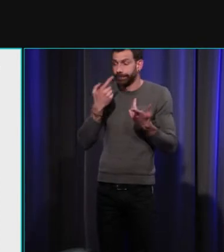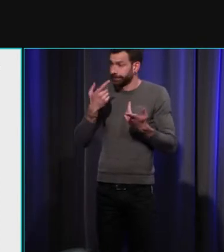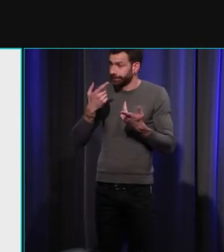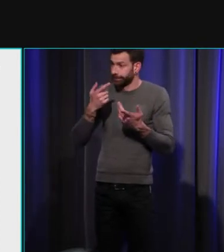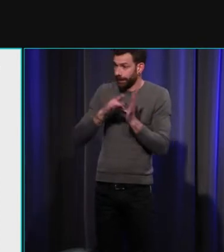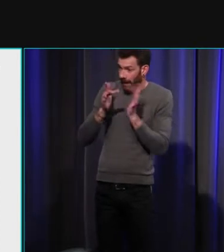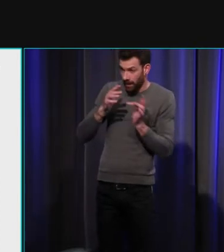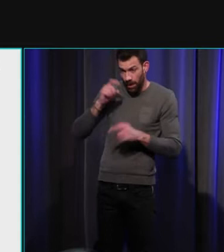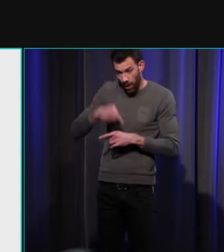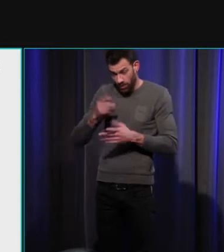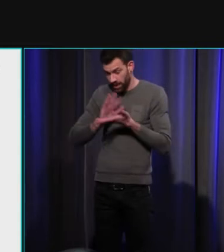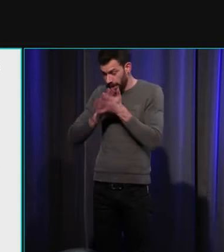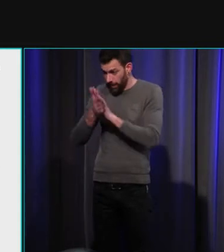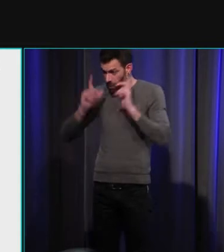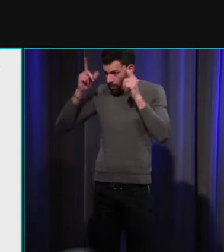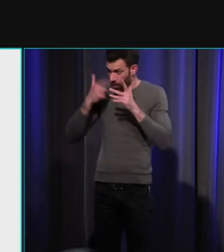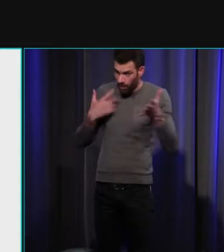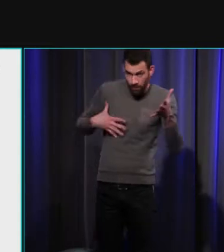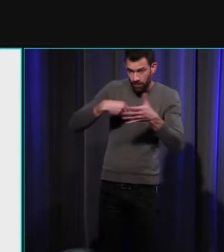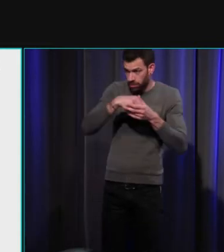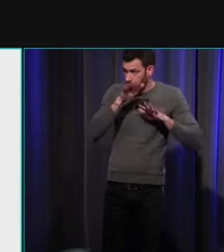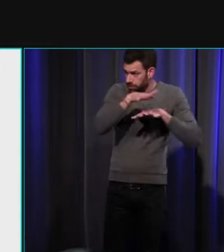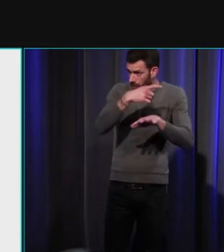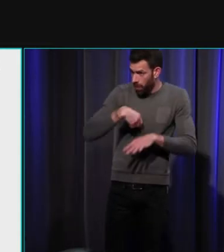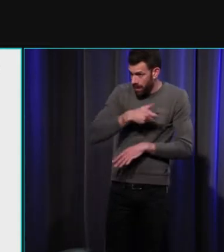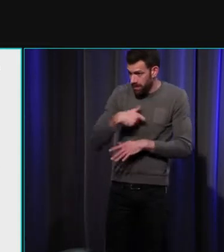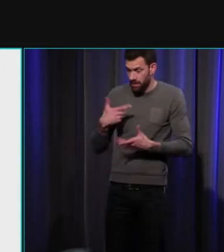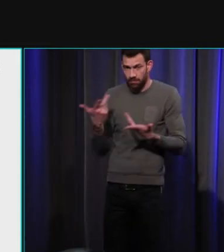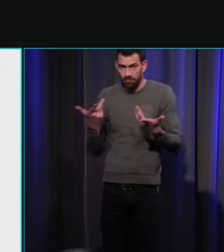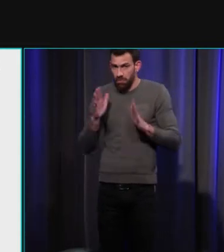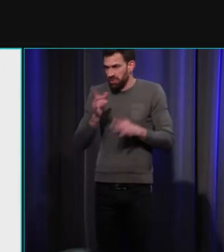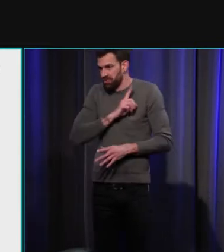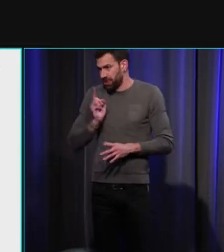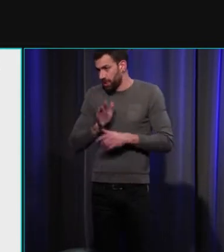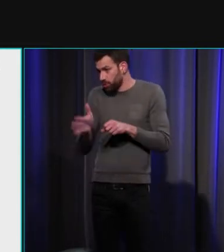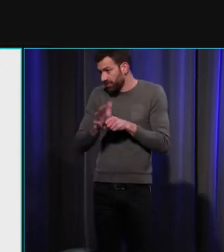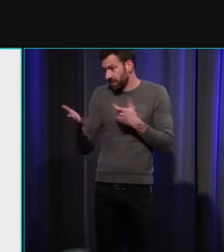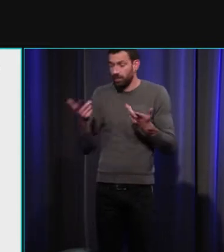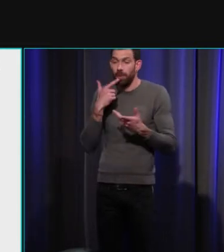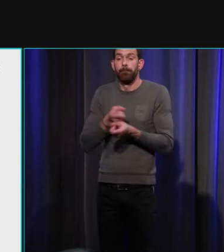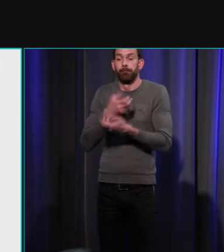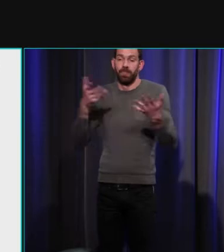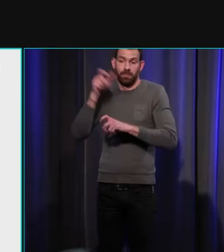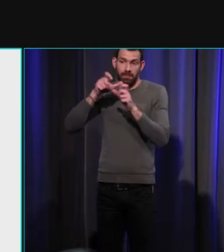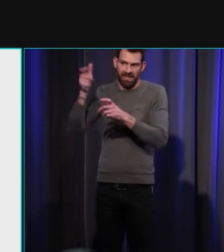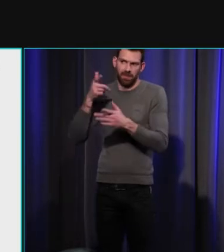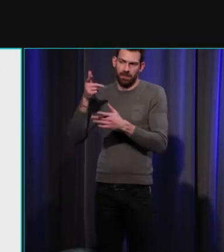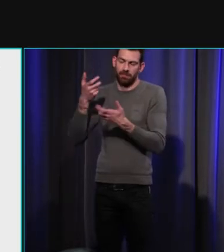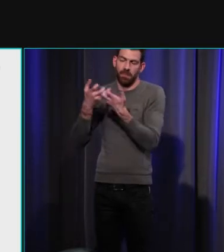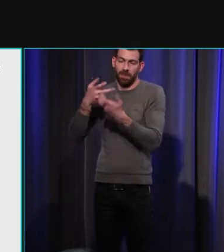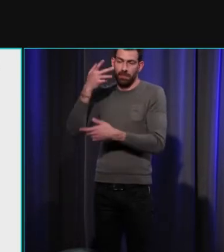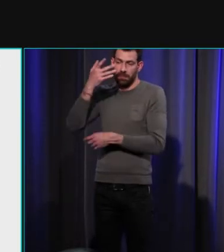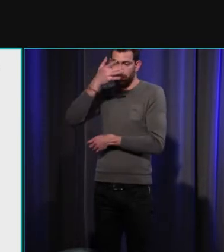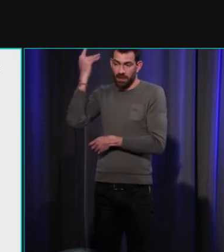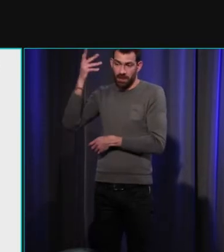ou partir à la croisade en chevalier très aguerris trait et la plupart des gens à commencer par saint bernard 10 il faut qu'il